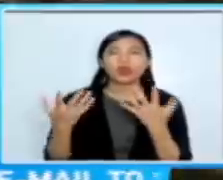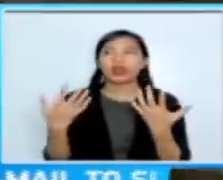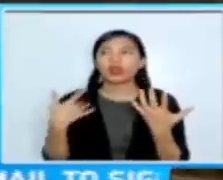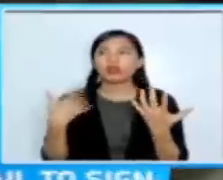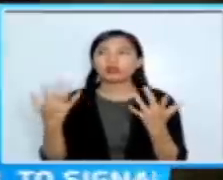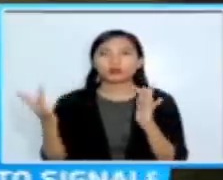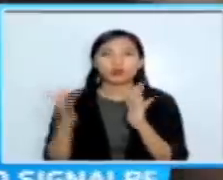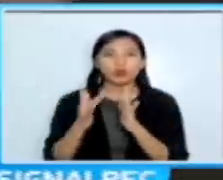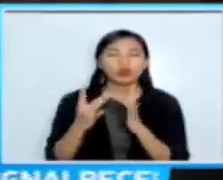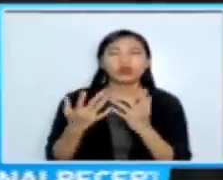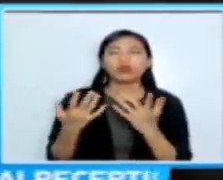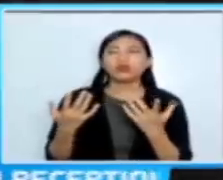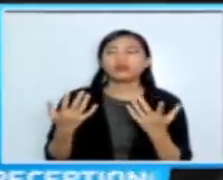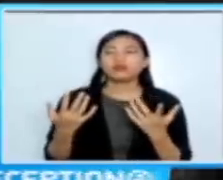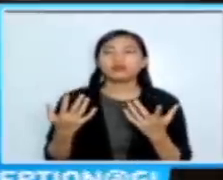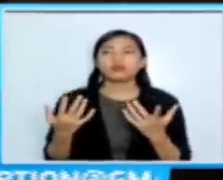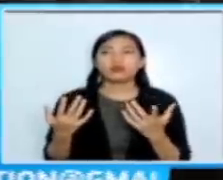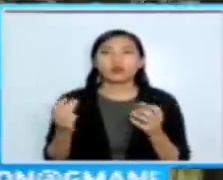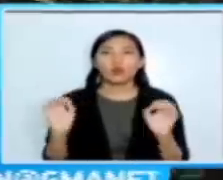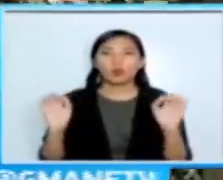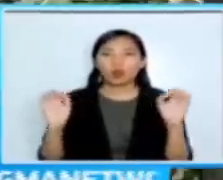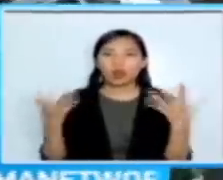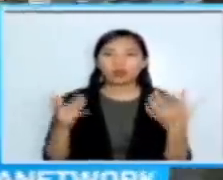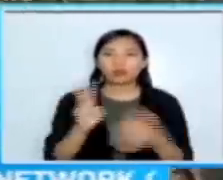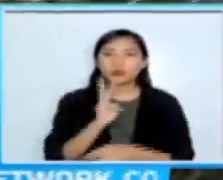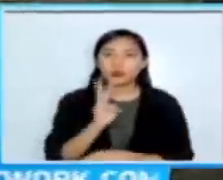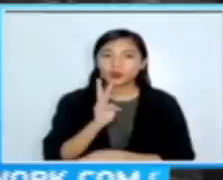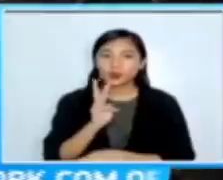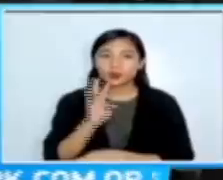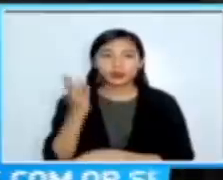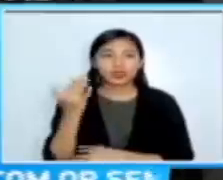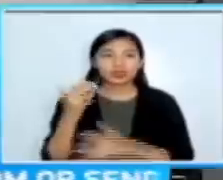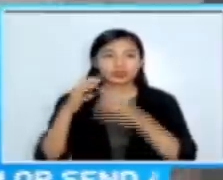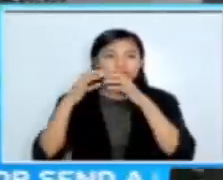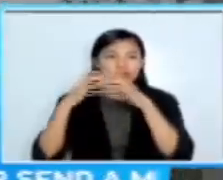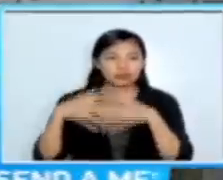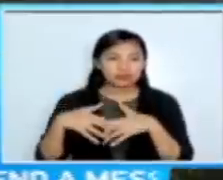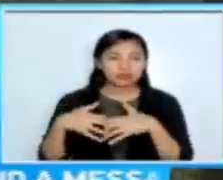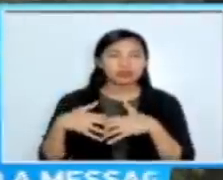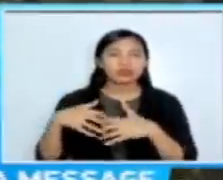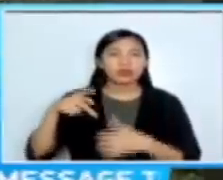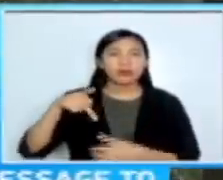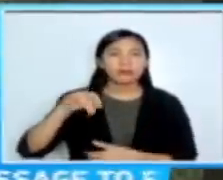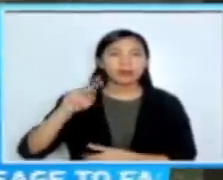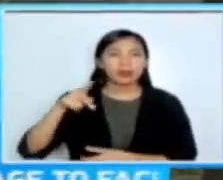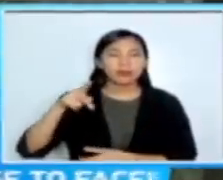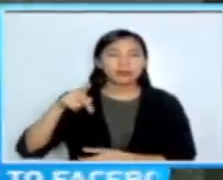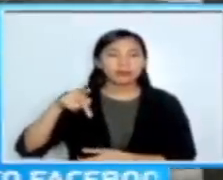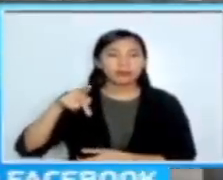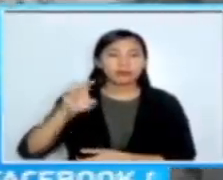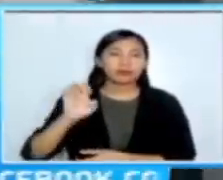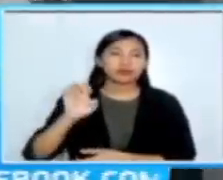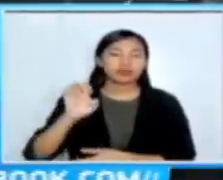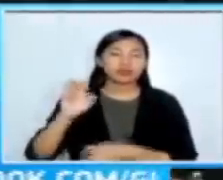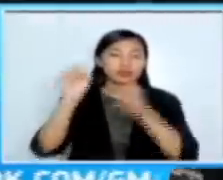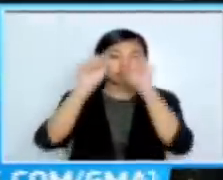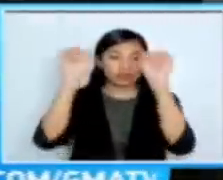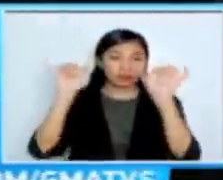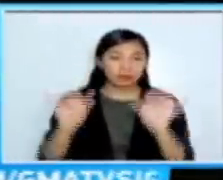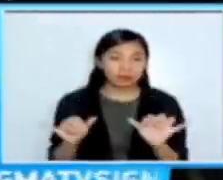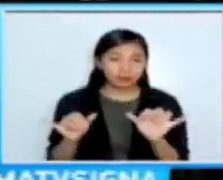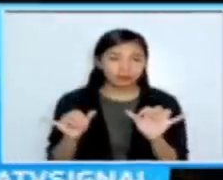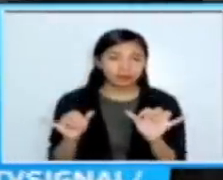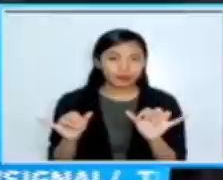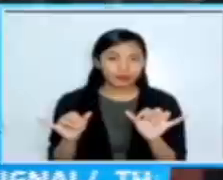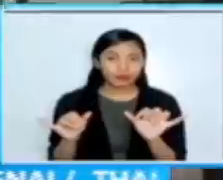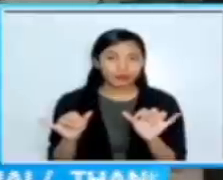tubig. Wala rin kasi nasira yung mga tubo ng water districts namin. At yung kalsada ay